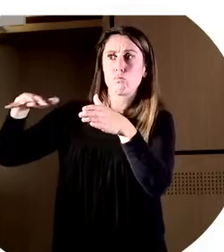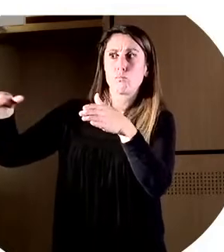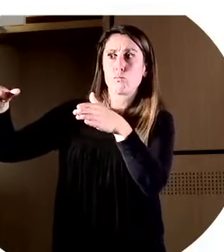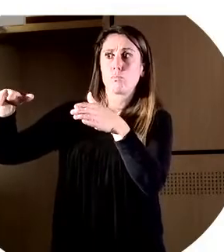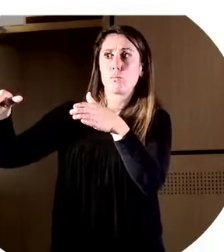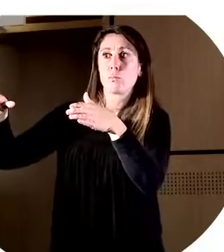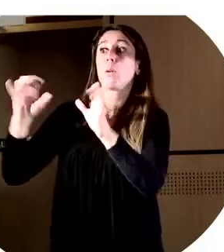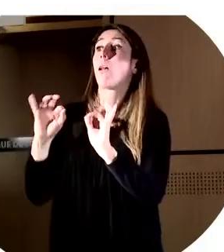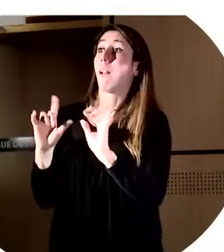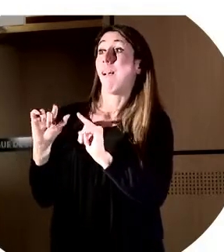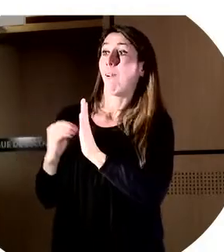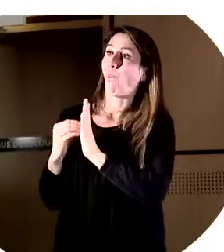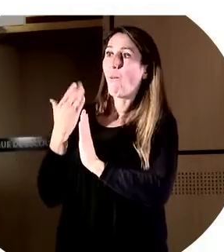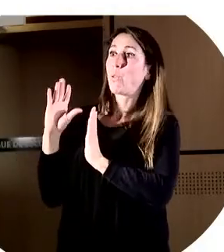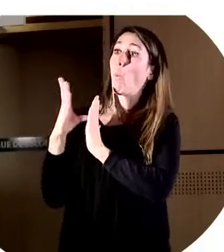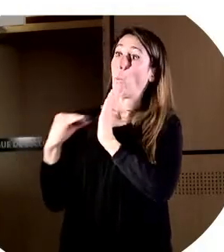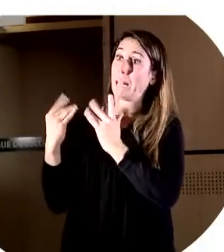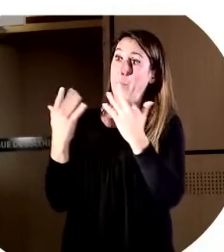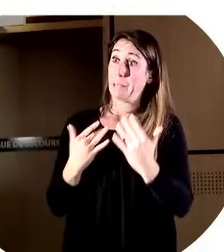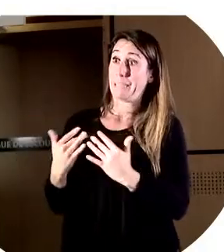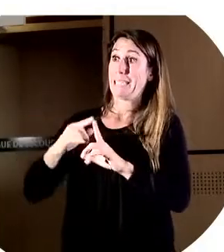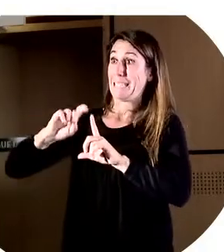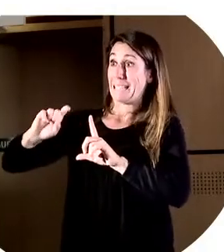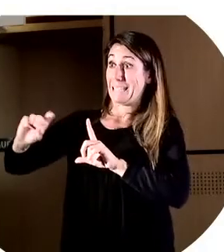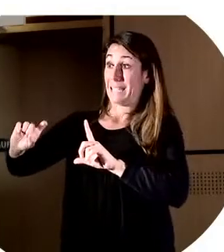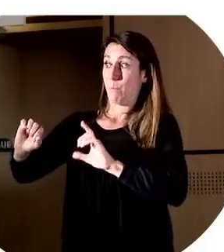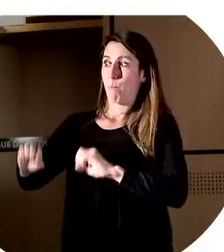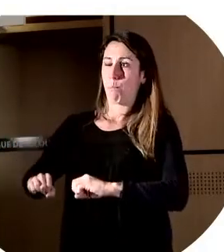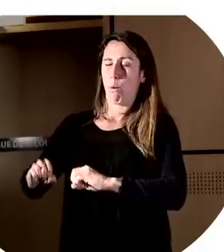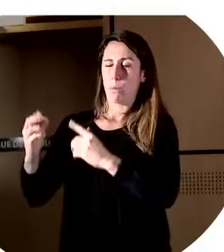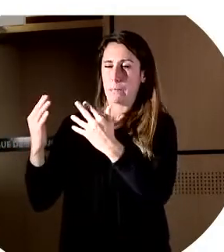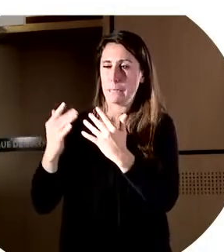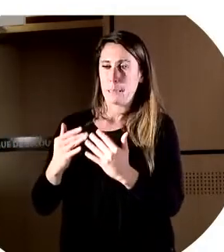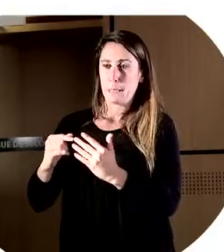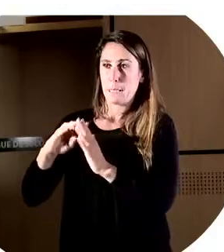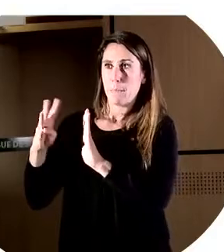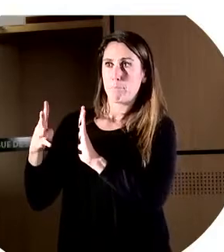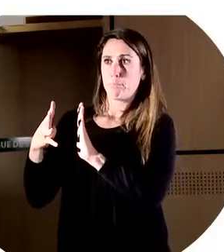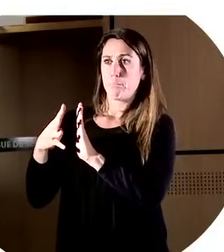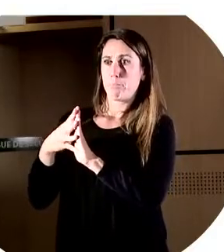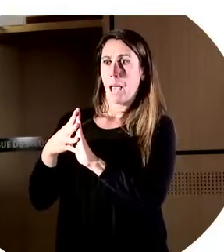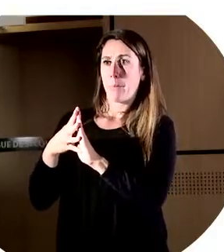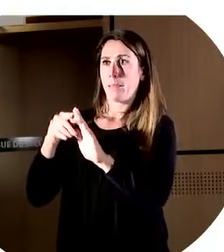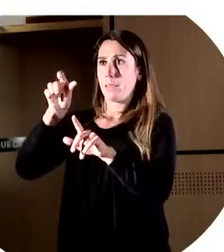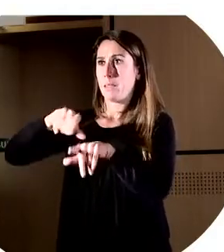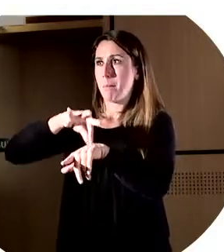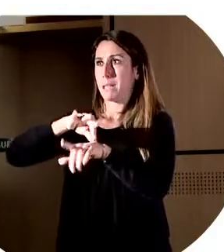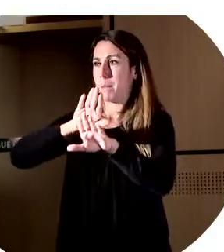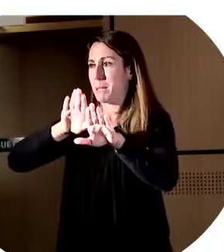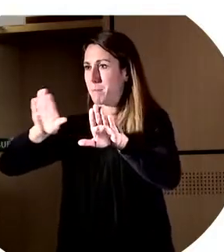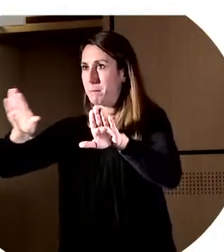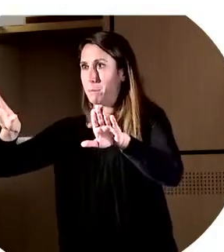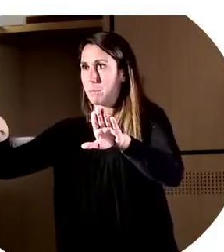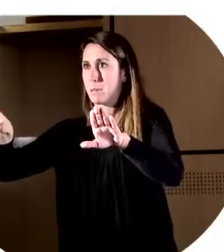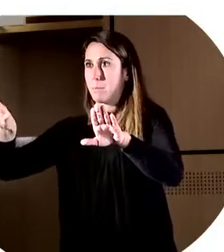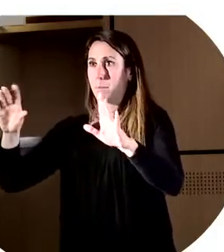via un modèle mathématique qui utilise des statistiques, remonter aux paramètres du patient. Alors, si la